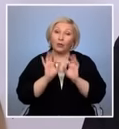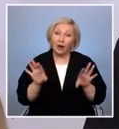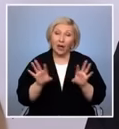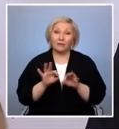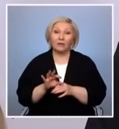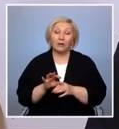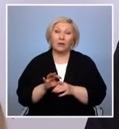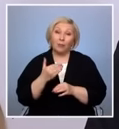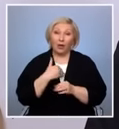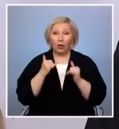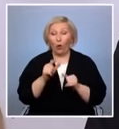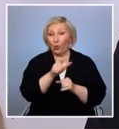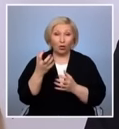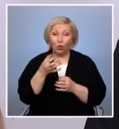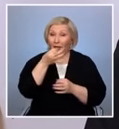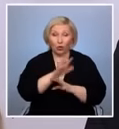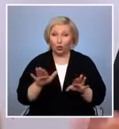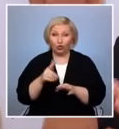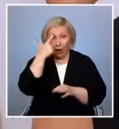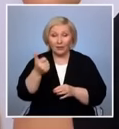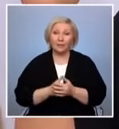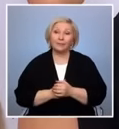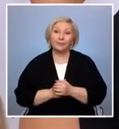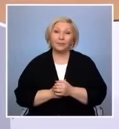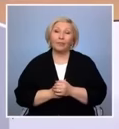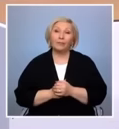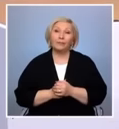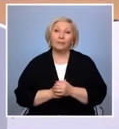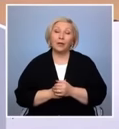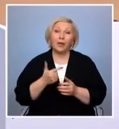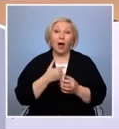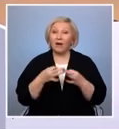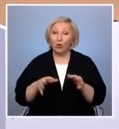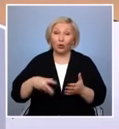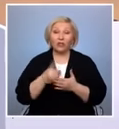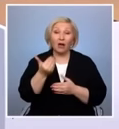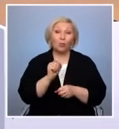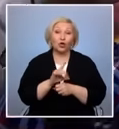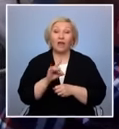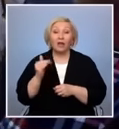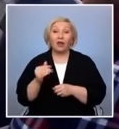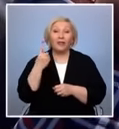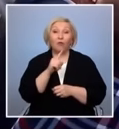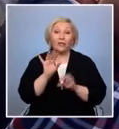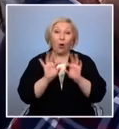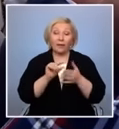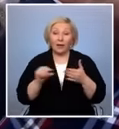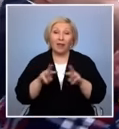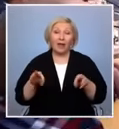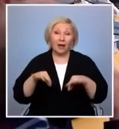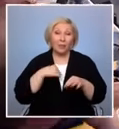точку невозврата, связанную с нарушением закона». Конец цитаты. Ну, дорогой юрист Ради